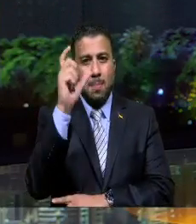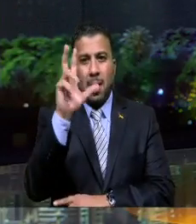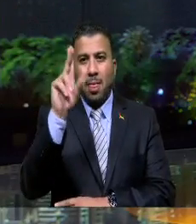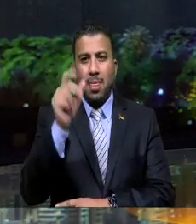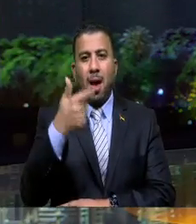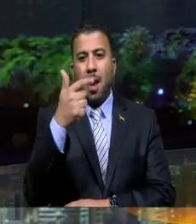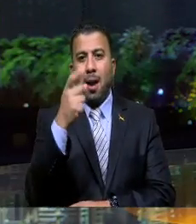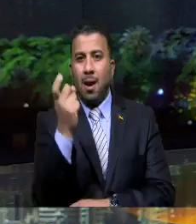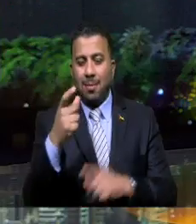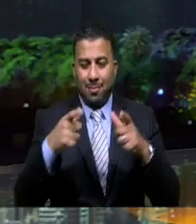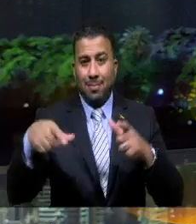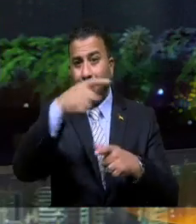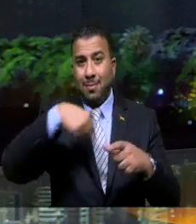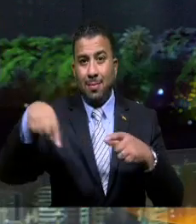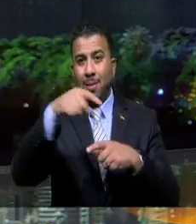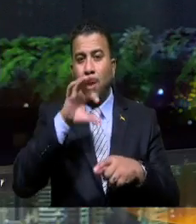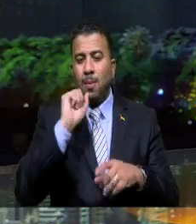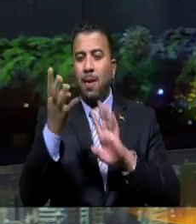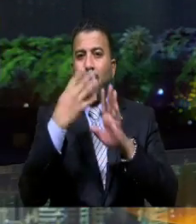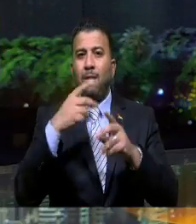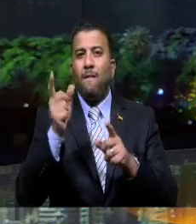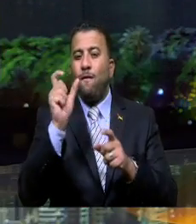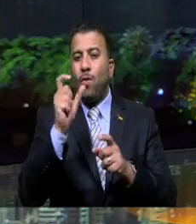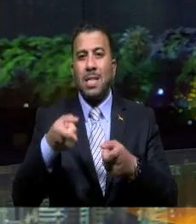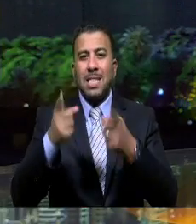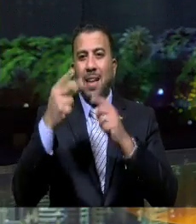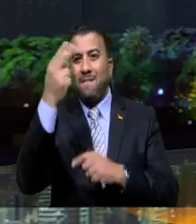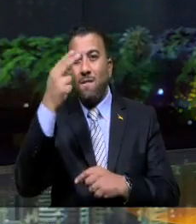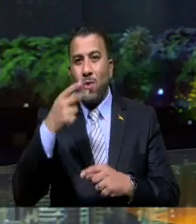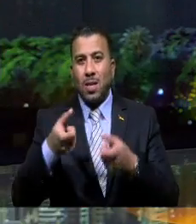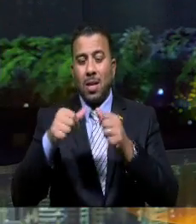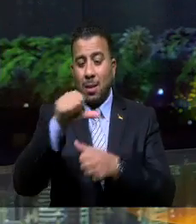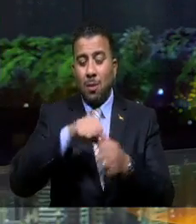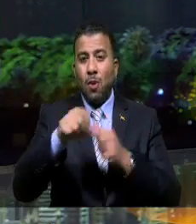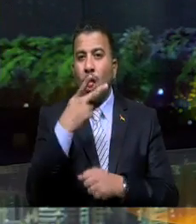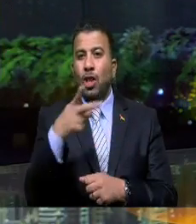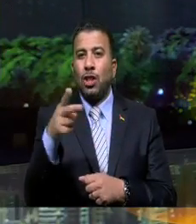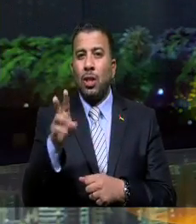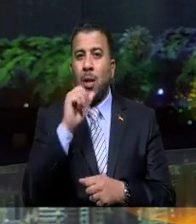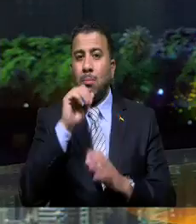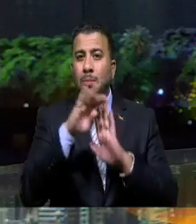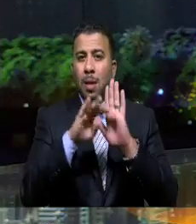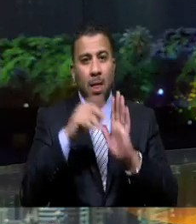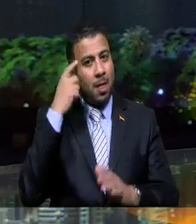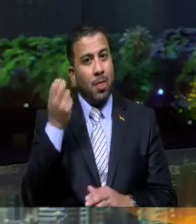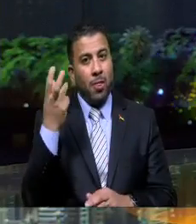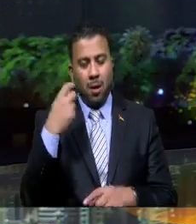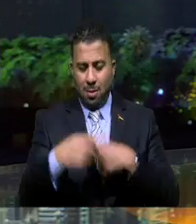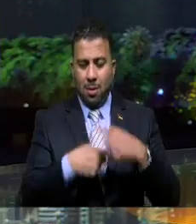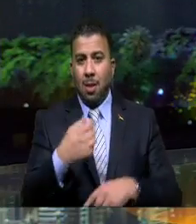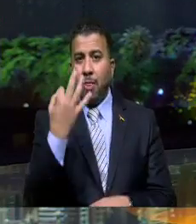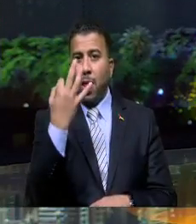مسرح المجاز ضمن فعاليات مهرجان الفنون الإسلامية في دورته العشرين والذي تنظمه دائرة الثقافة ويستمر